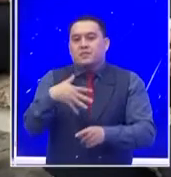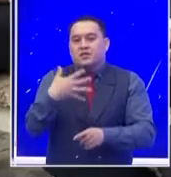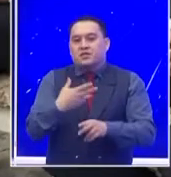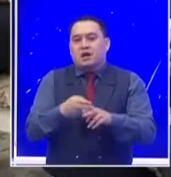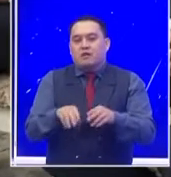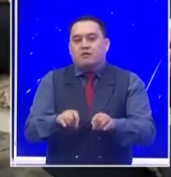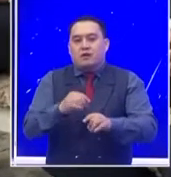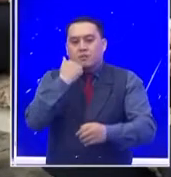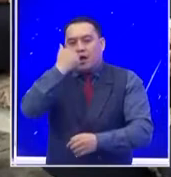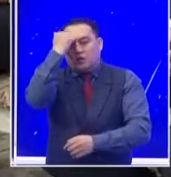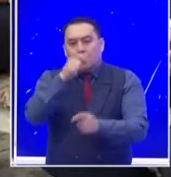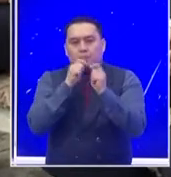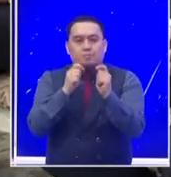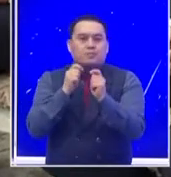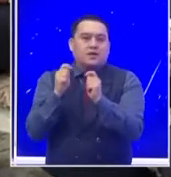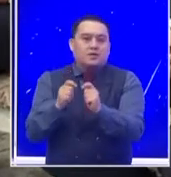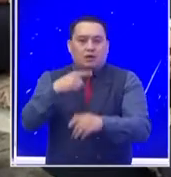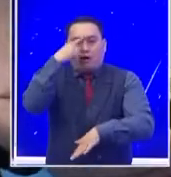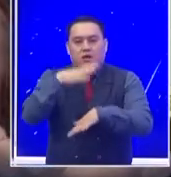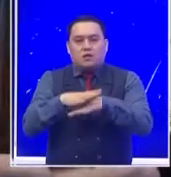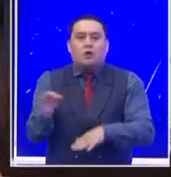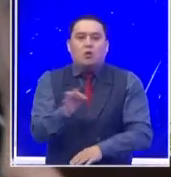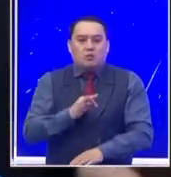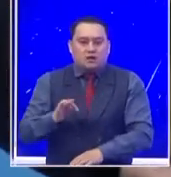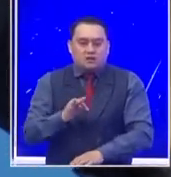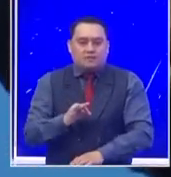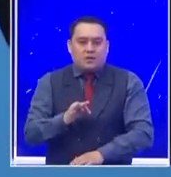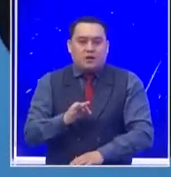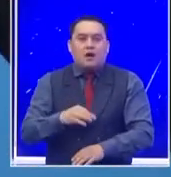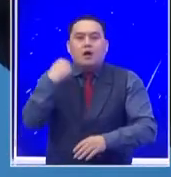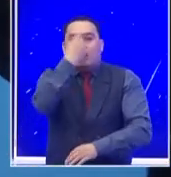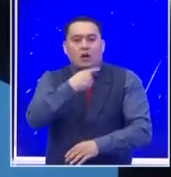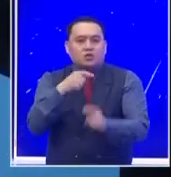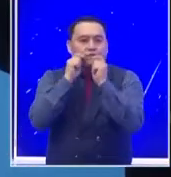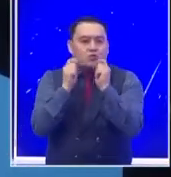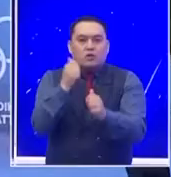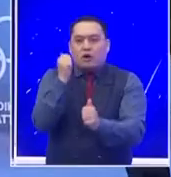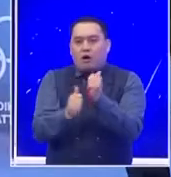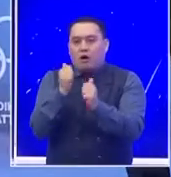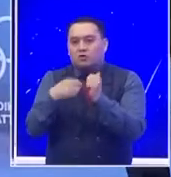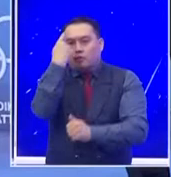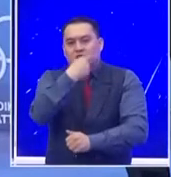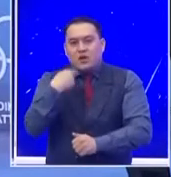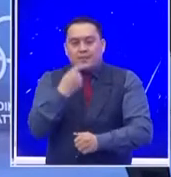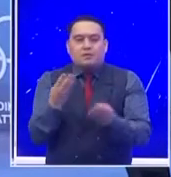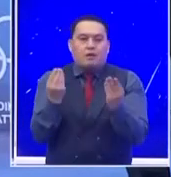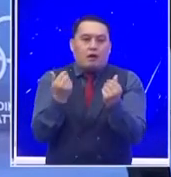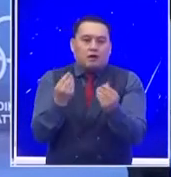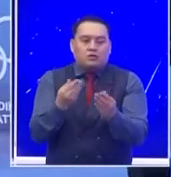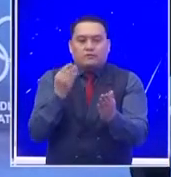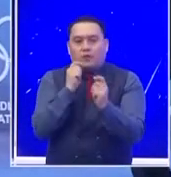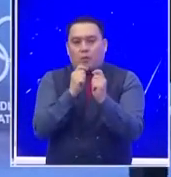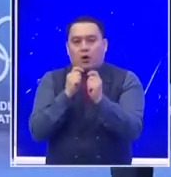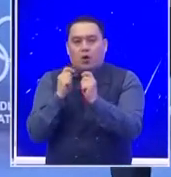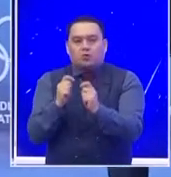отмечены благодарственными письмами акима области аман их баталов лично вручил каждому из них дипломы и денежные сертификаты